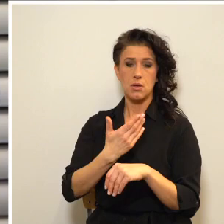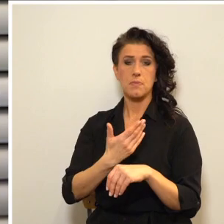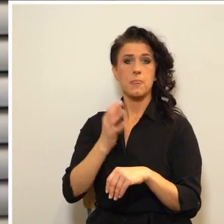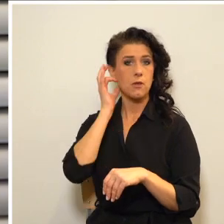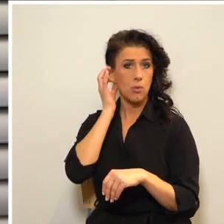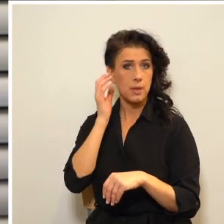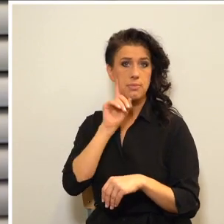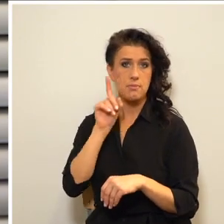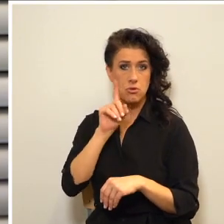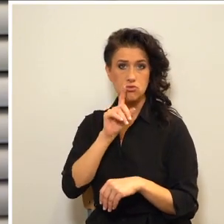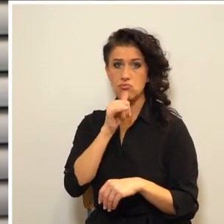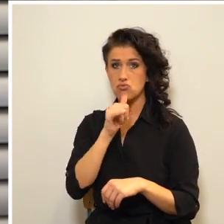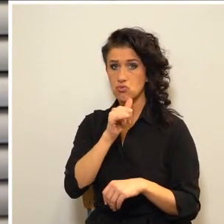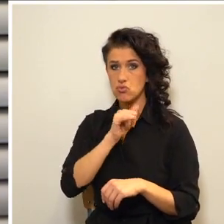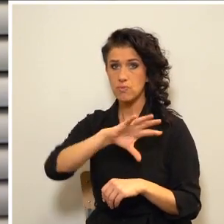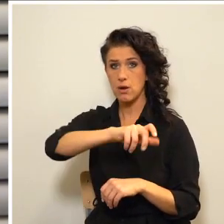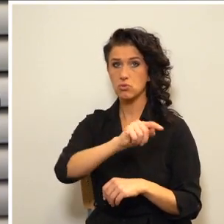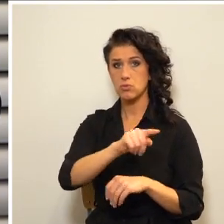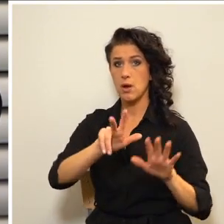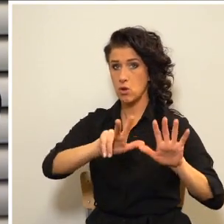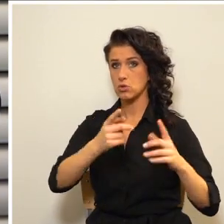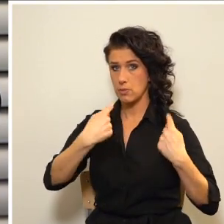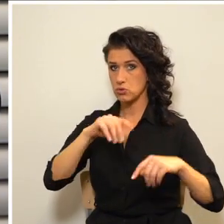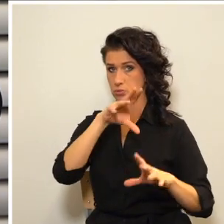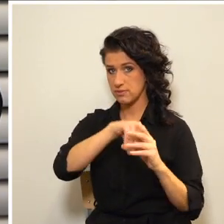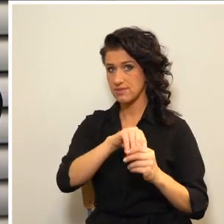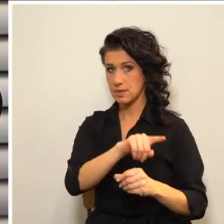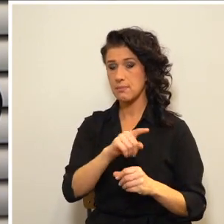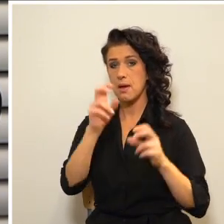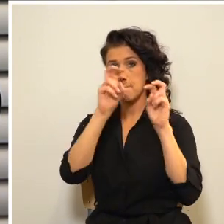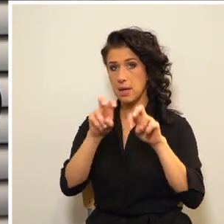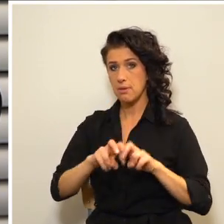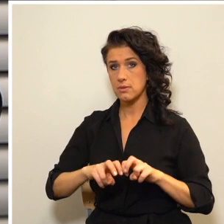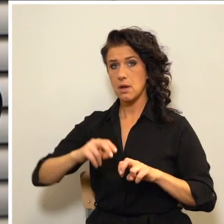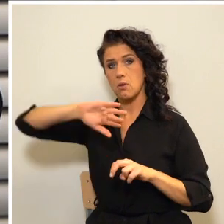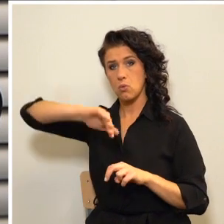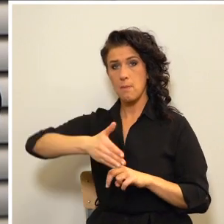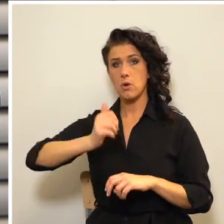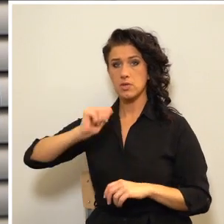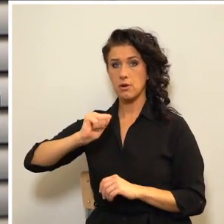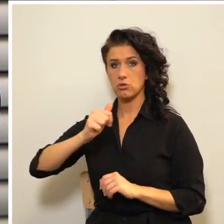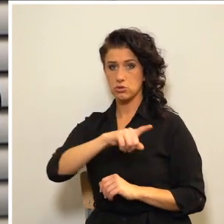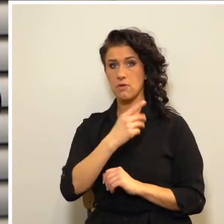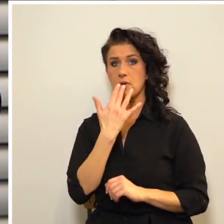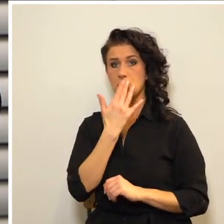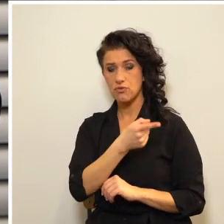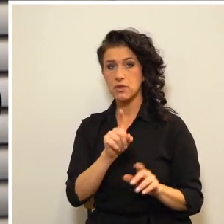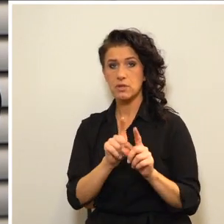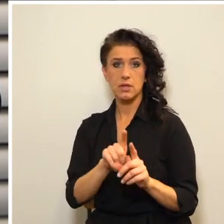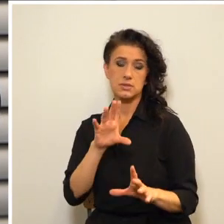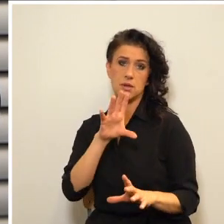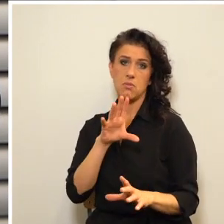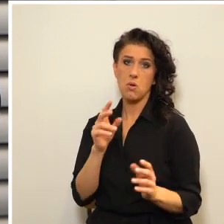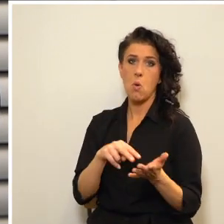mężczyzny w sumie próba była 8 osób ale badania były bardzo pogłębiony jakościowe którzy mówili również o